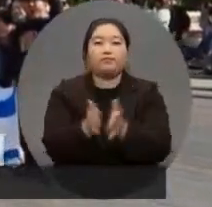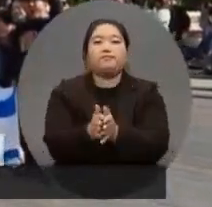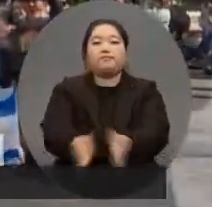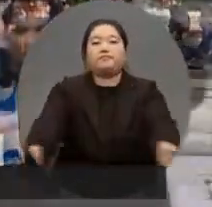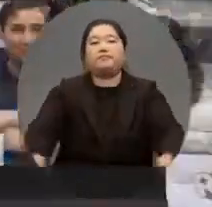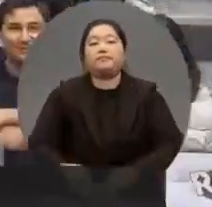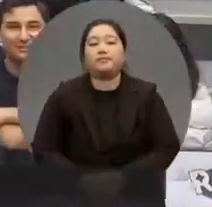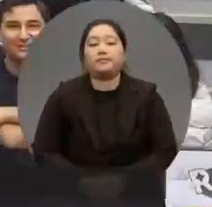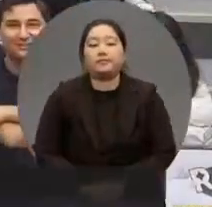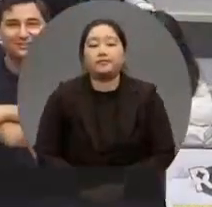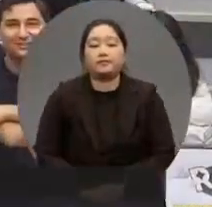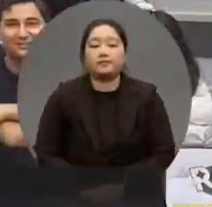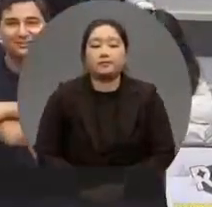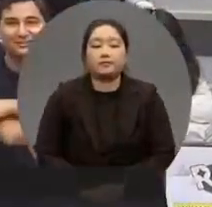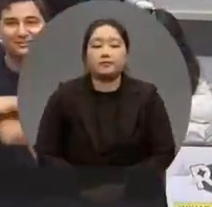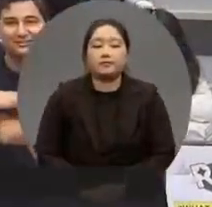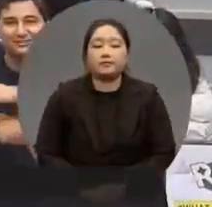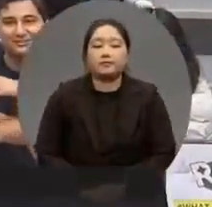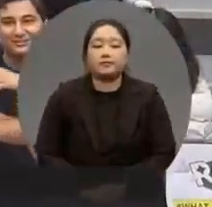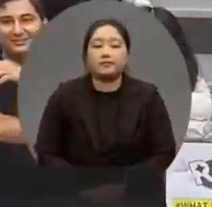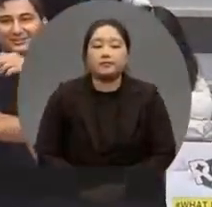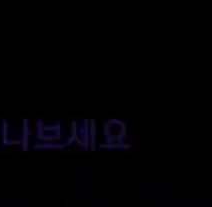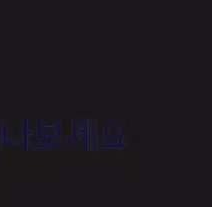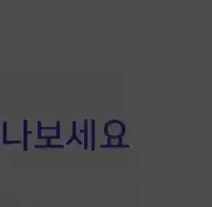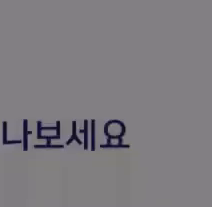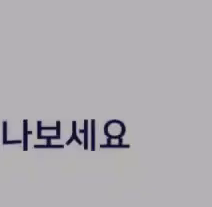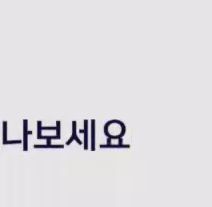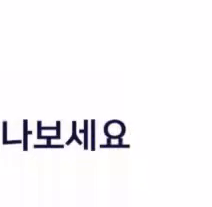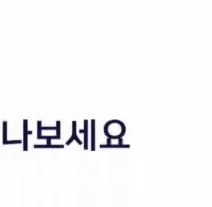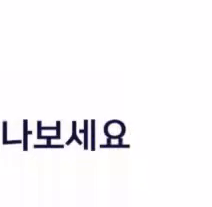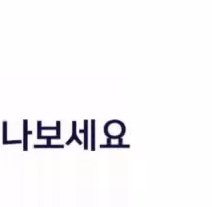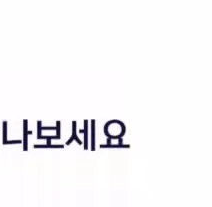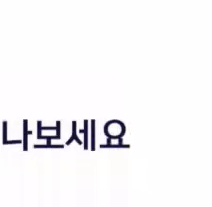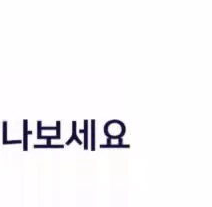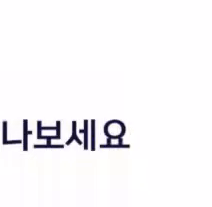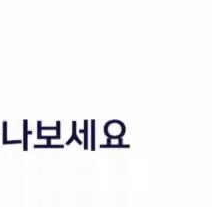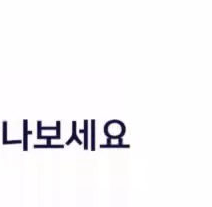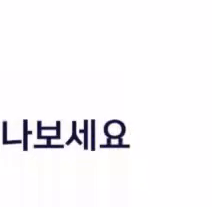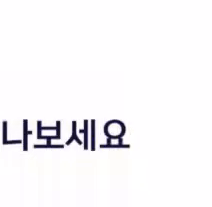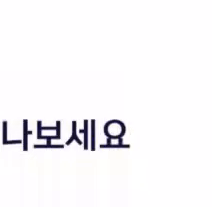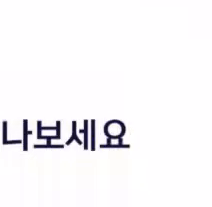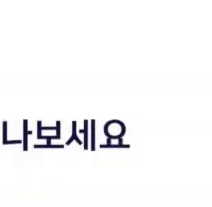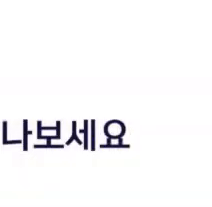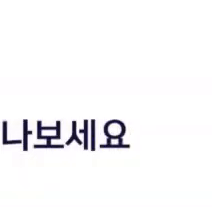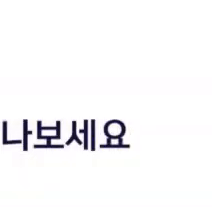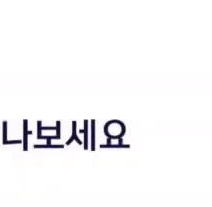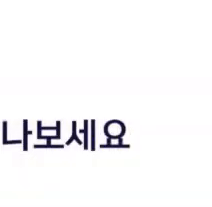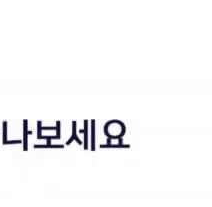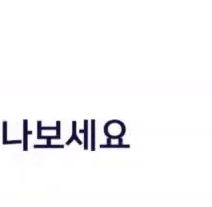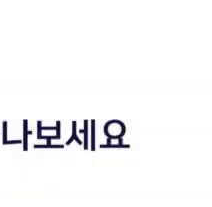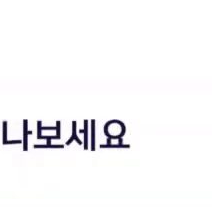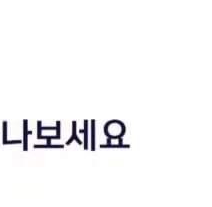시작됐습니다. MBC 뉴스 이승준입니다.